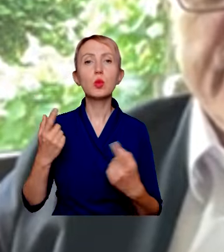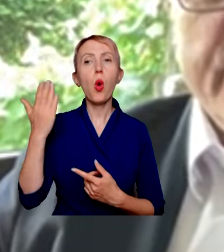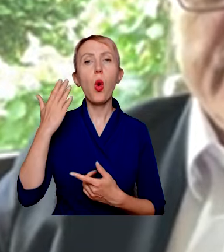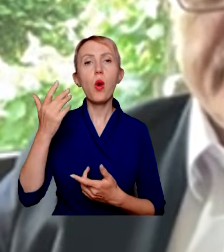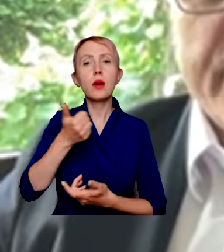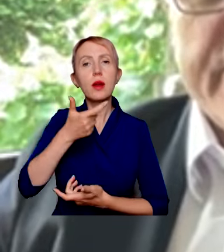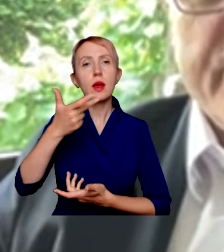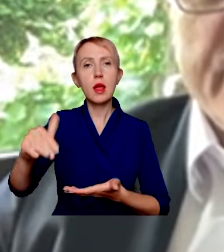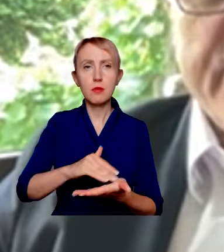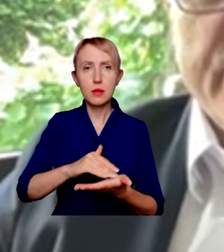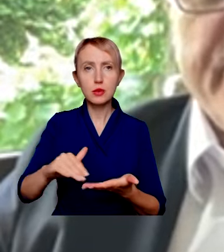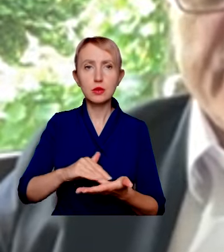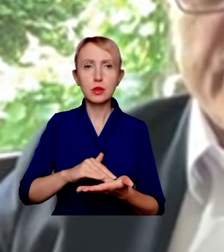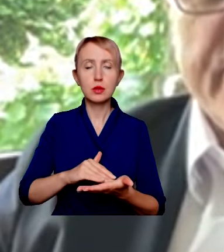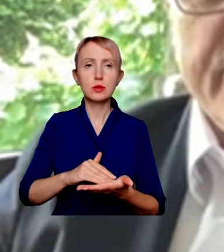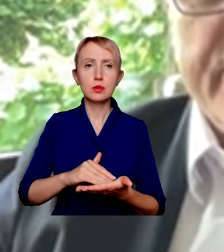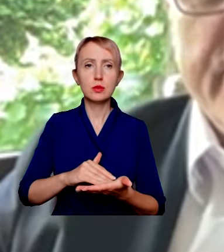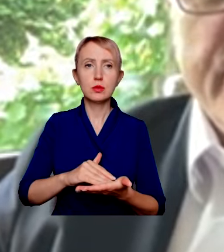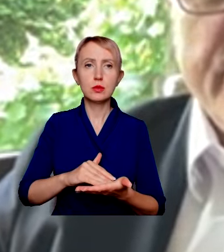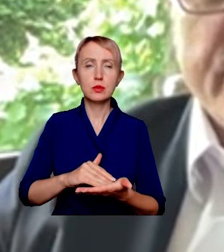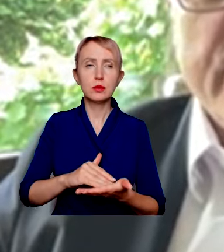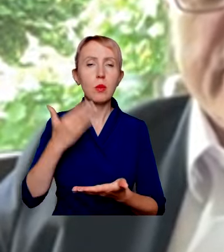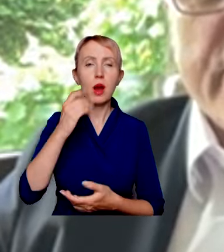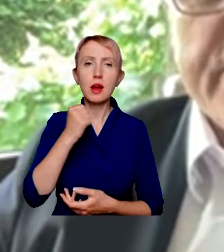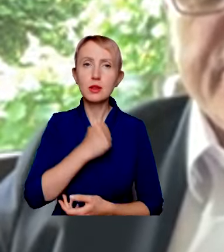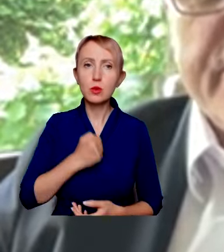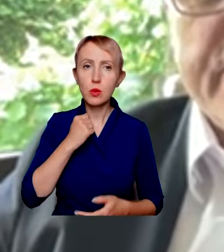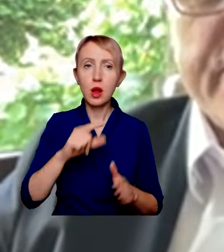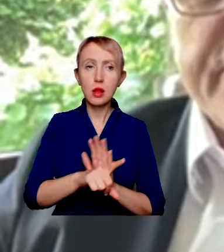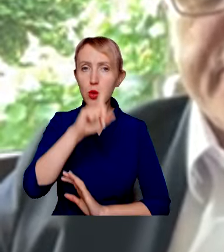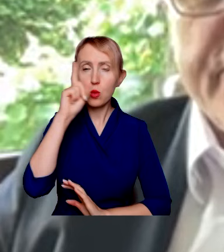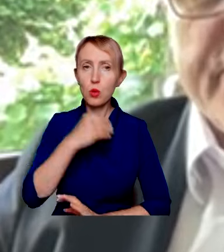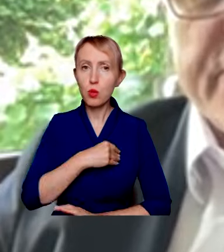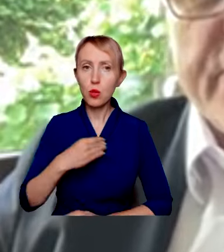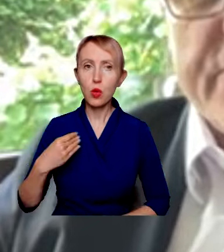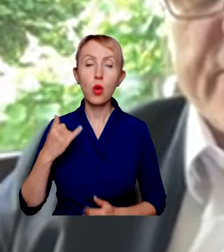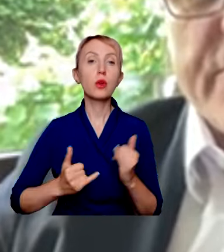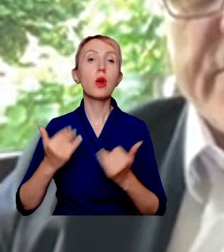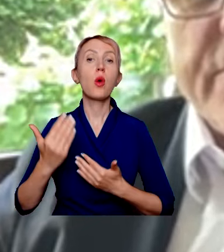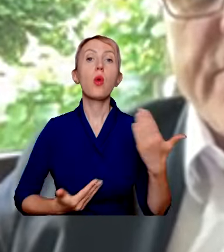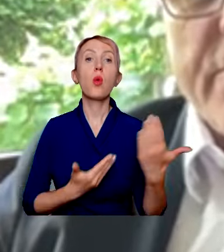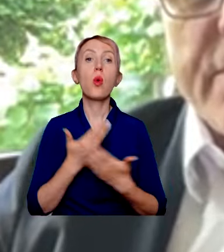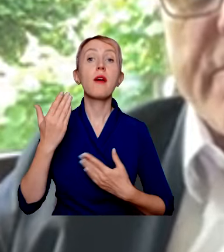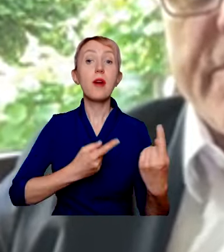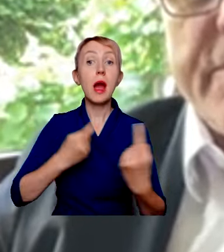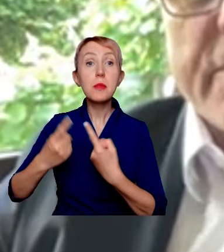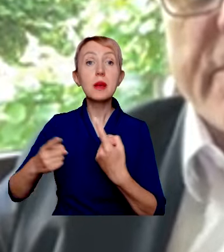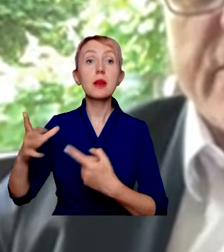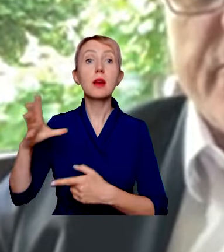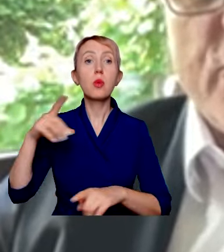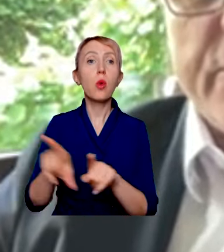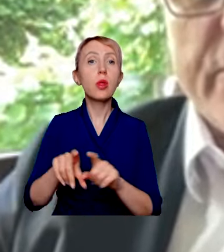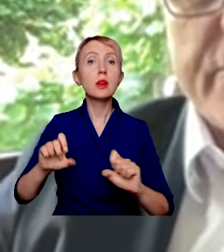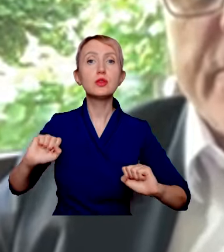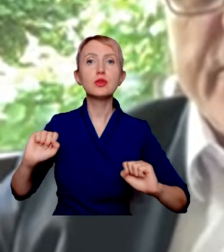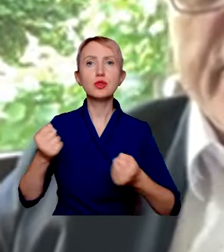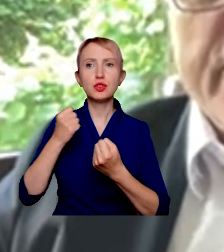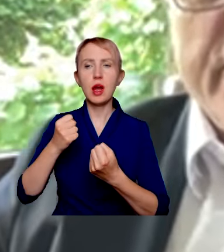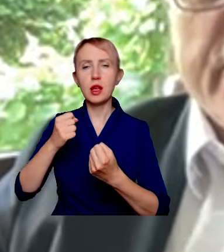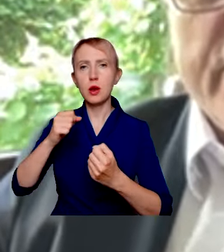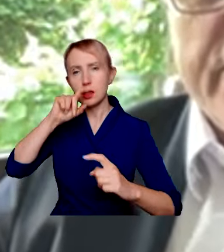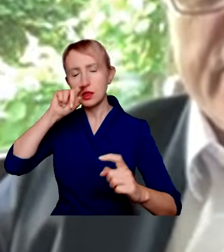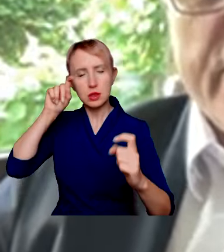muszą bardzo, bardzo niepokoić. Jeżeli okazałoby się, że w tej fabryce doszło też do działania dywersyjnego, no to byłby to